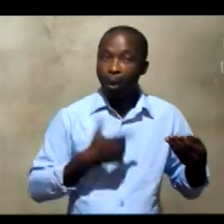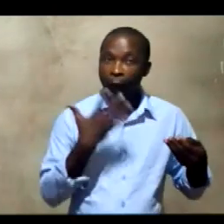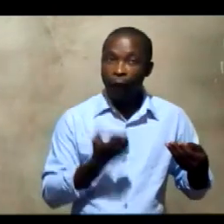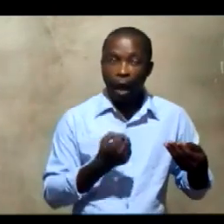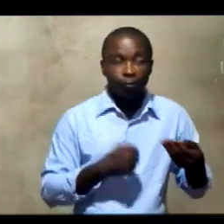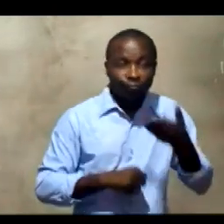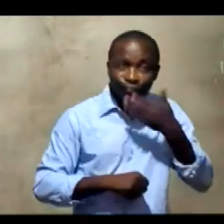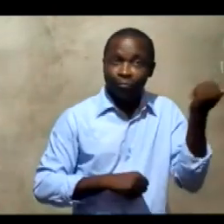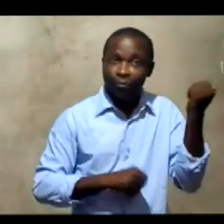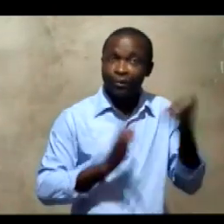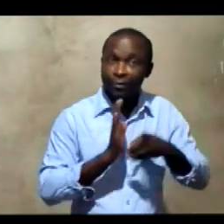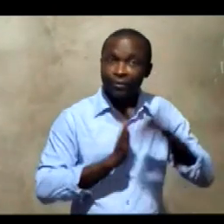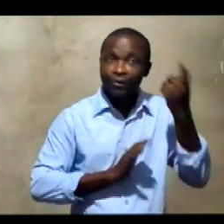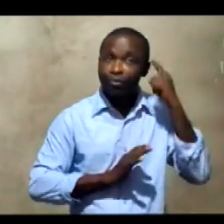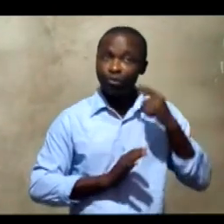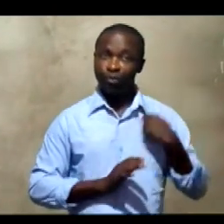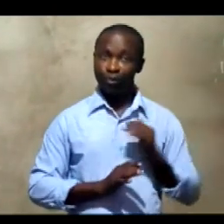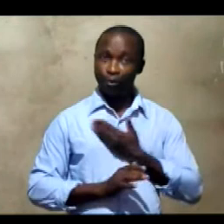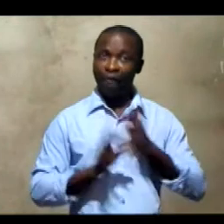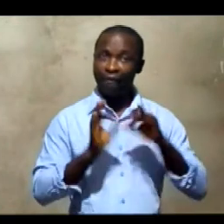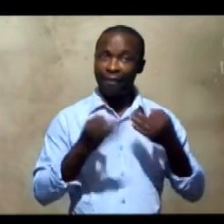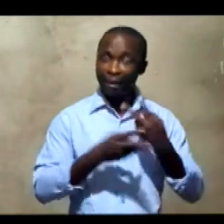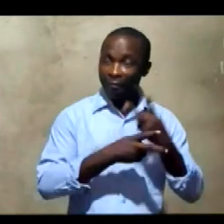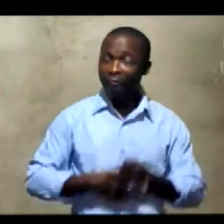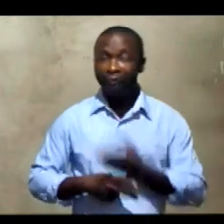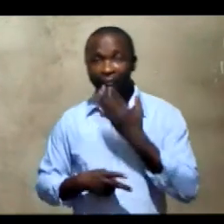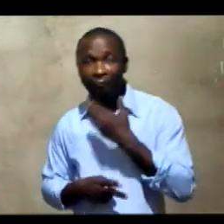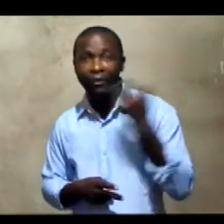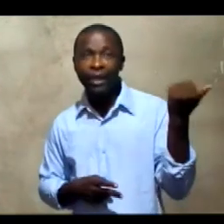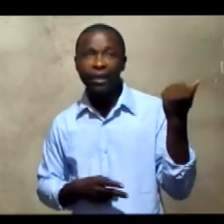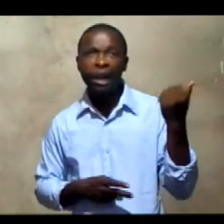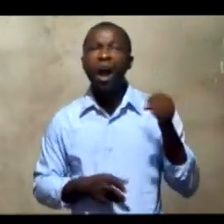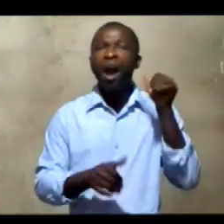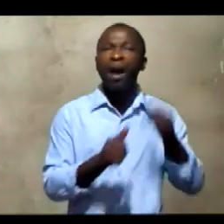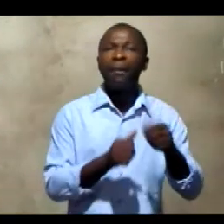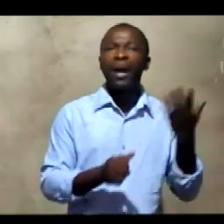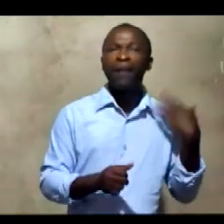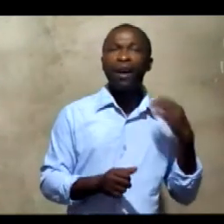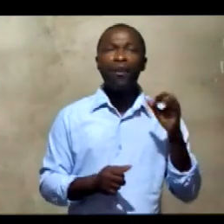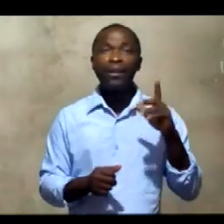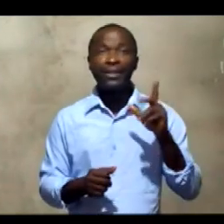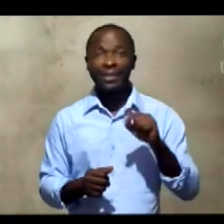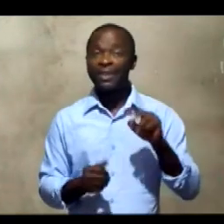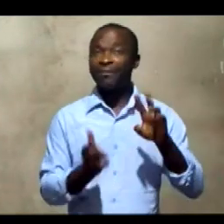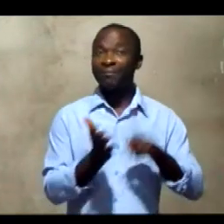traditionnellement l'épicentre des révolutions, comme celle d'octobre 1964 et